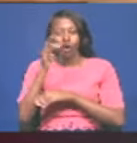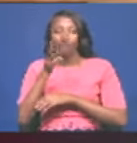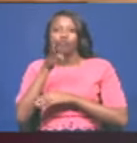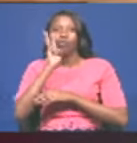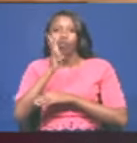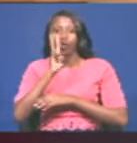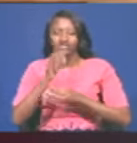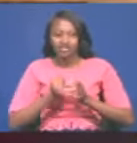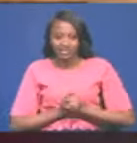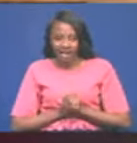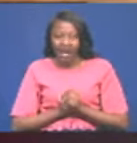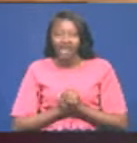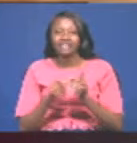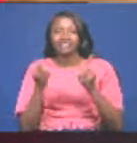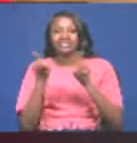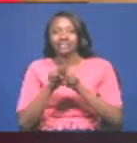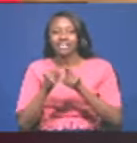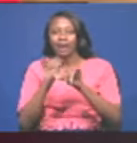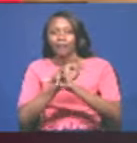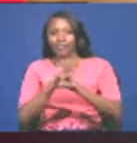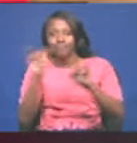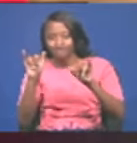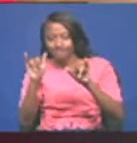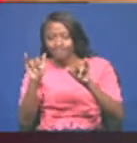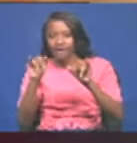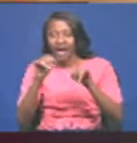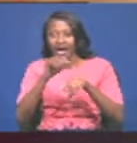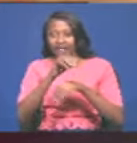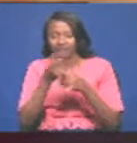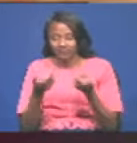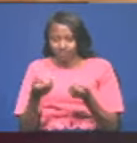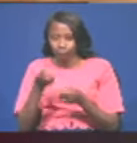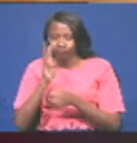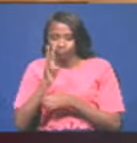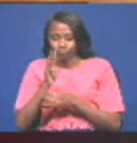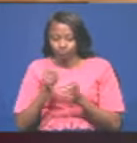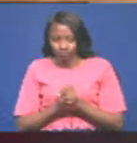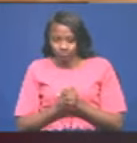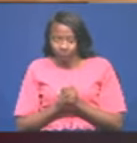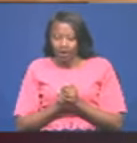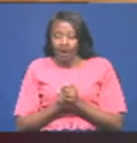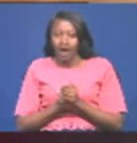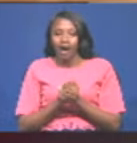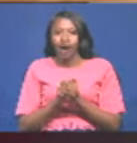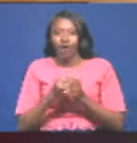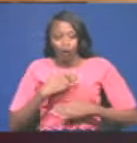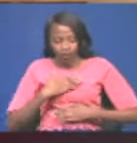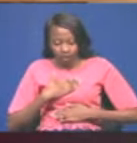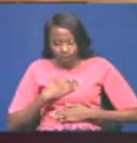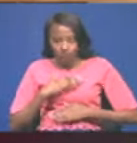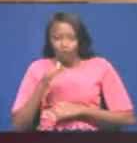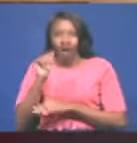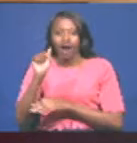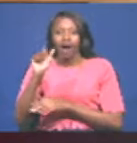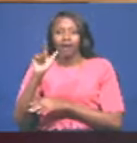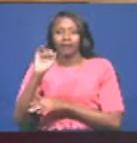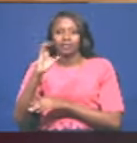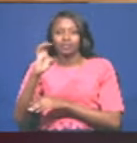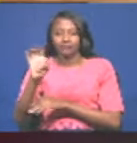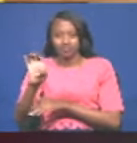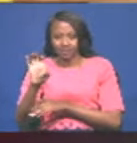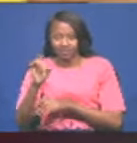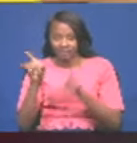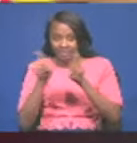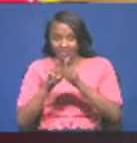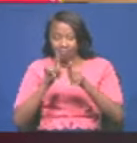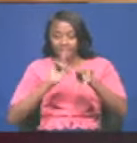and Irrigation, the Honorable Alice Mudoni Wahome. Na maeneo